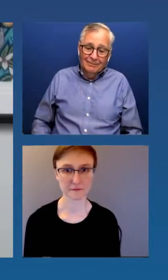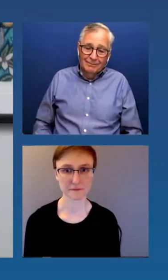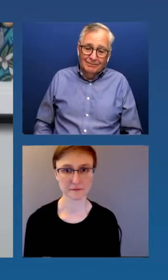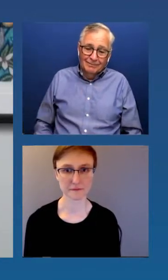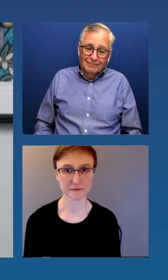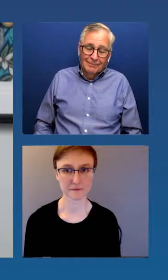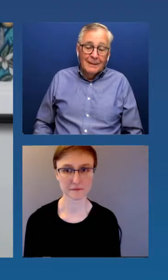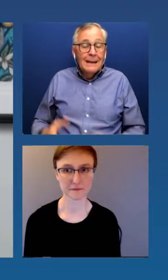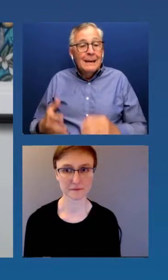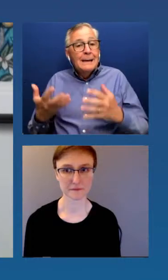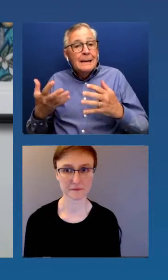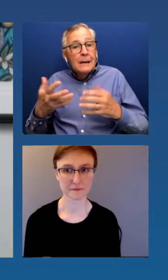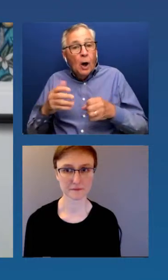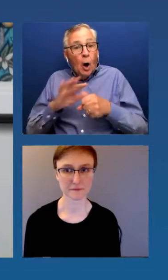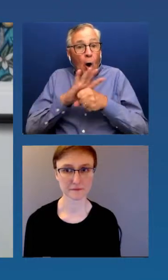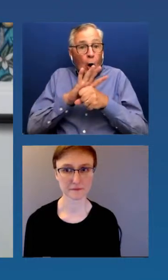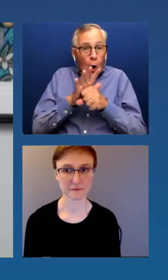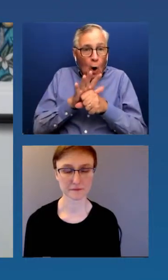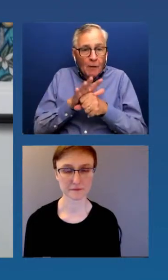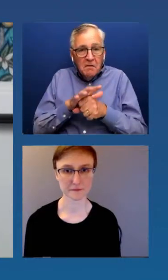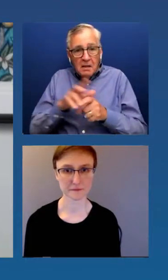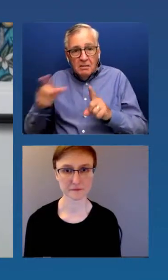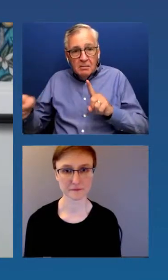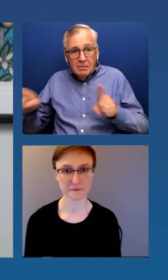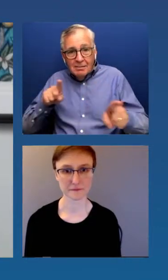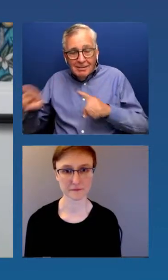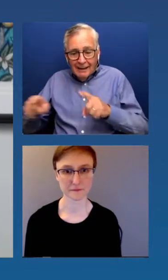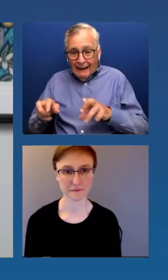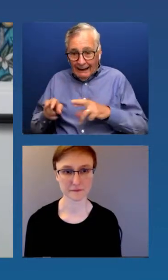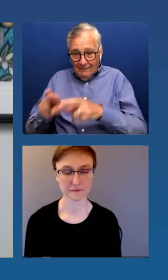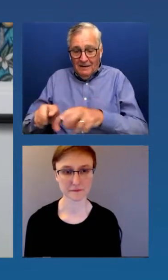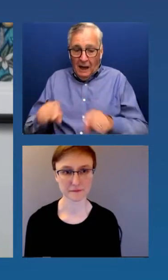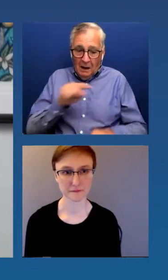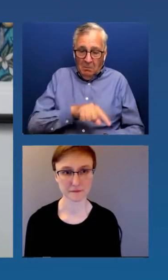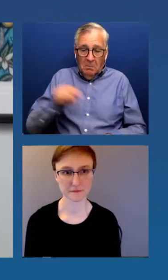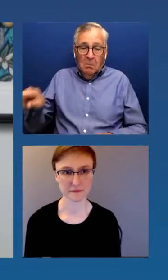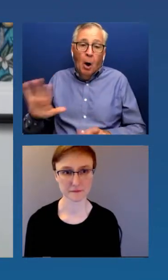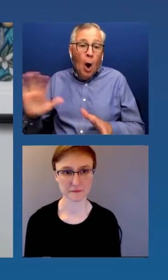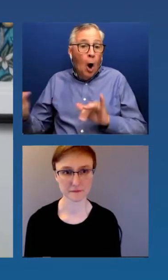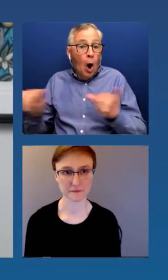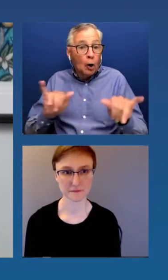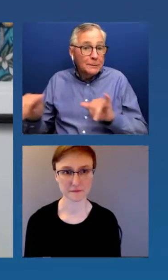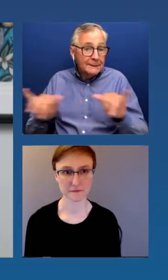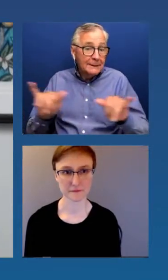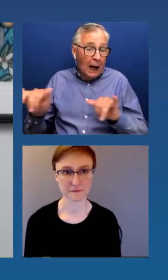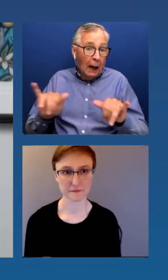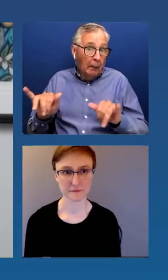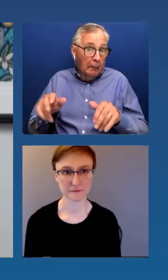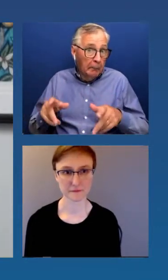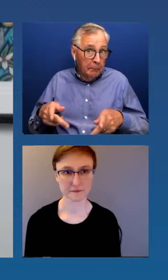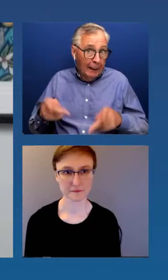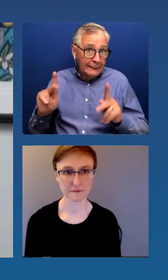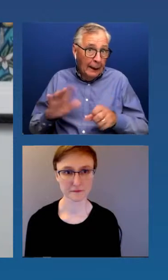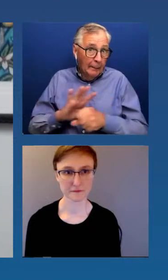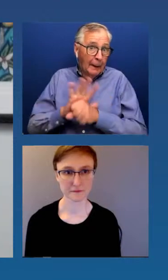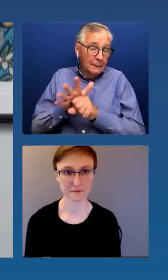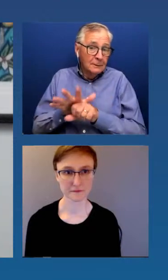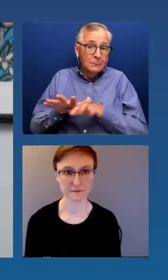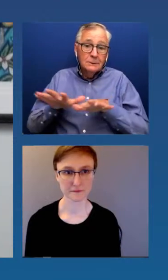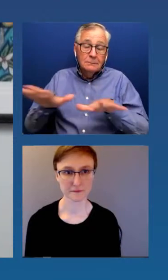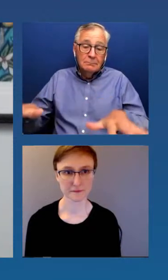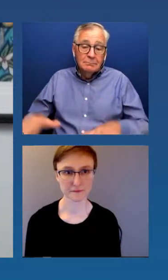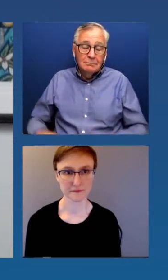le niveau de COVID dans les deux côtés de la rivière, c'était similaire pendant toute la pandémie.